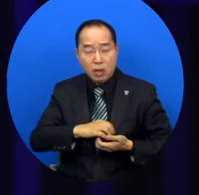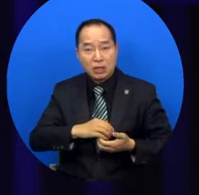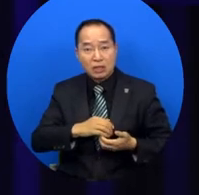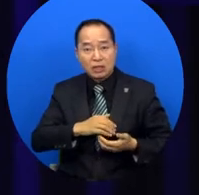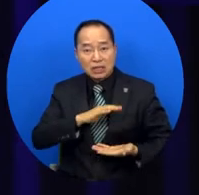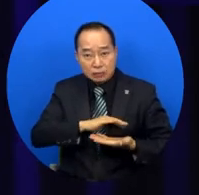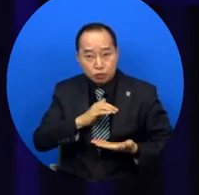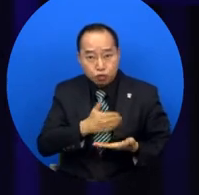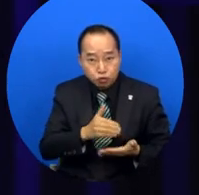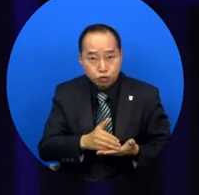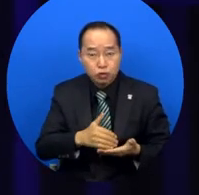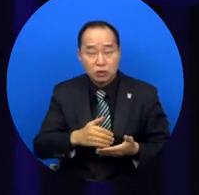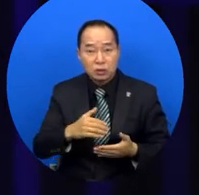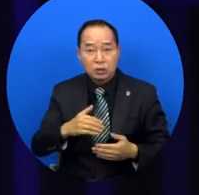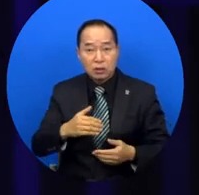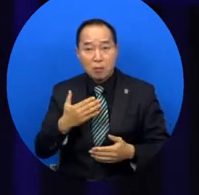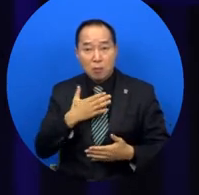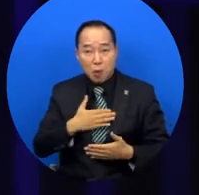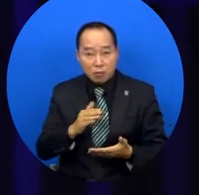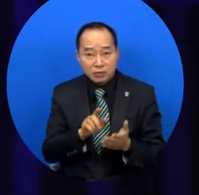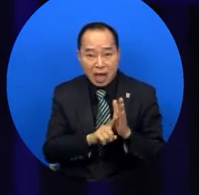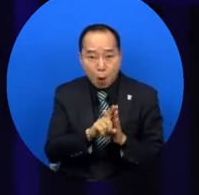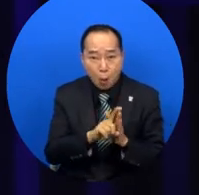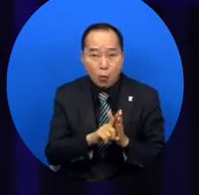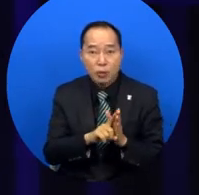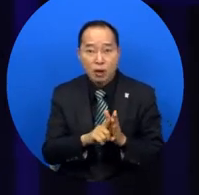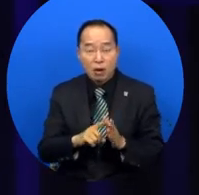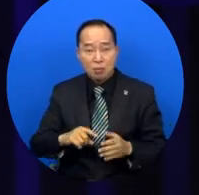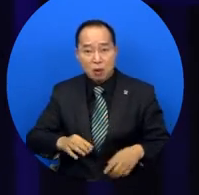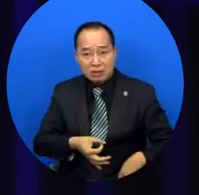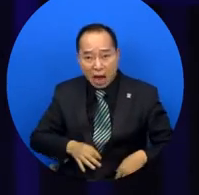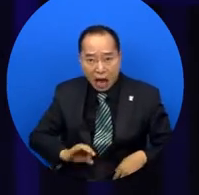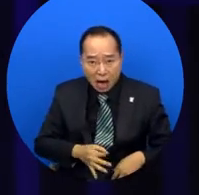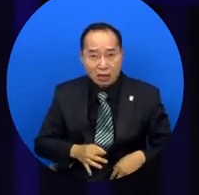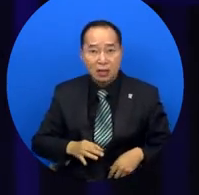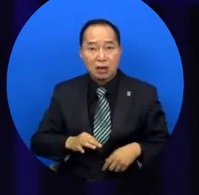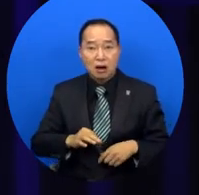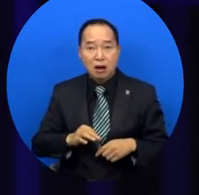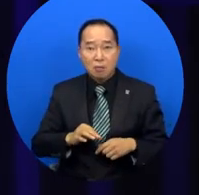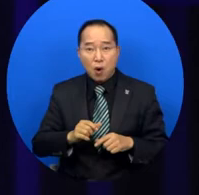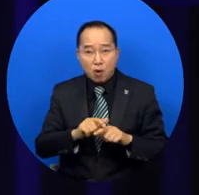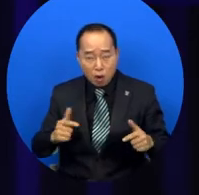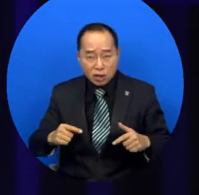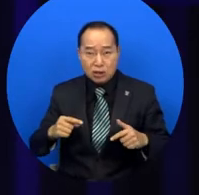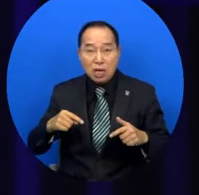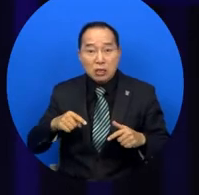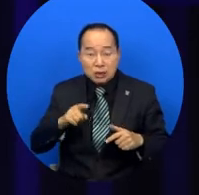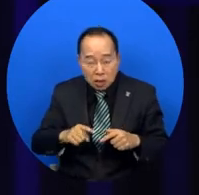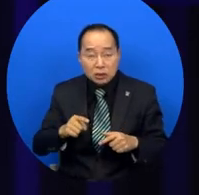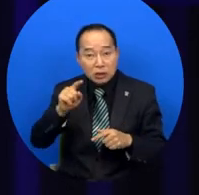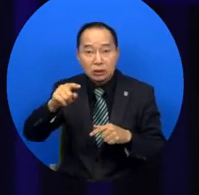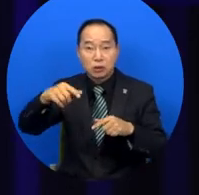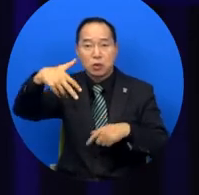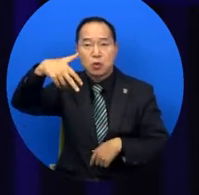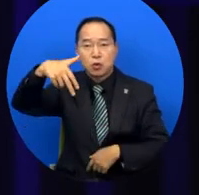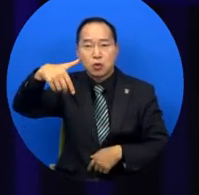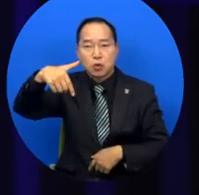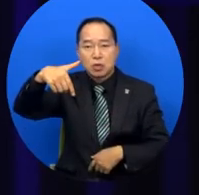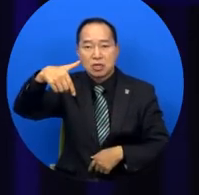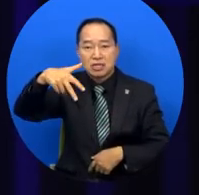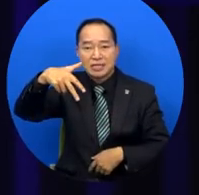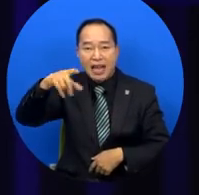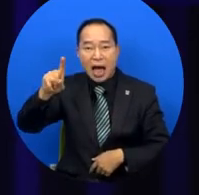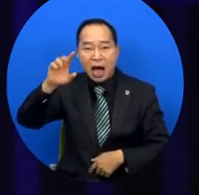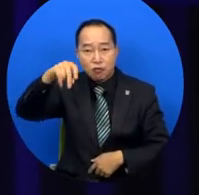심박수, 그다음에 호흡, 체온, 잠, 위장, 간을